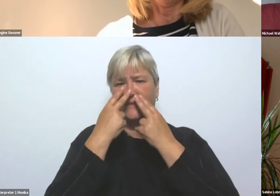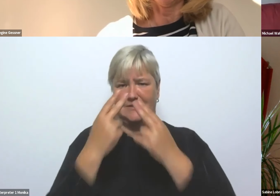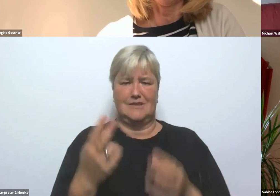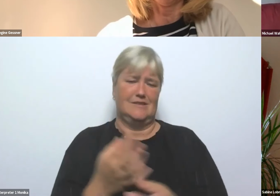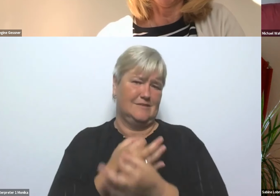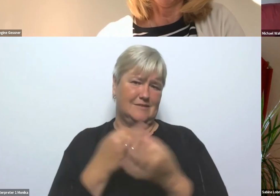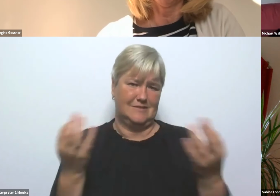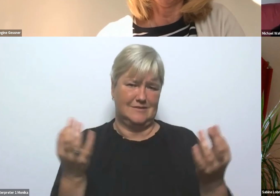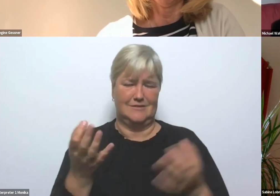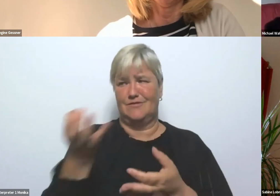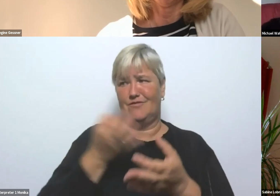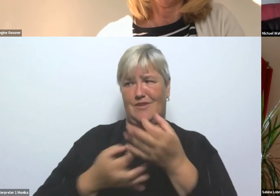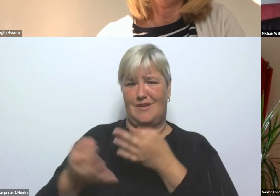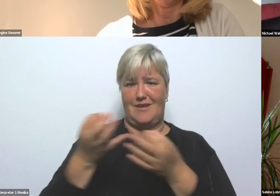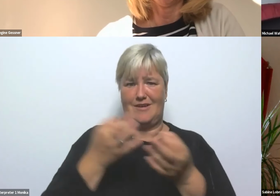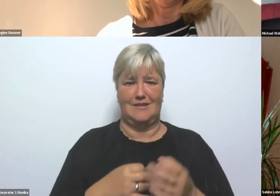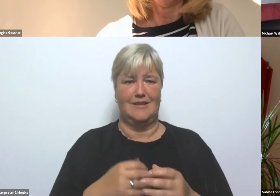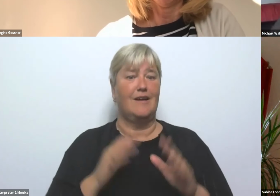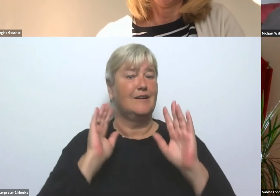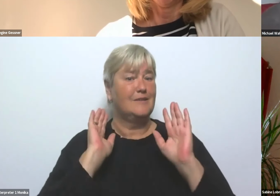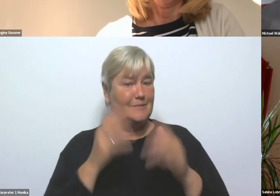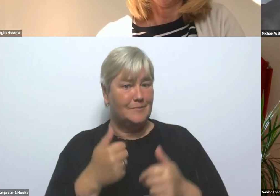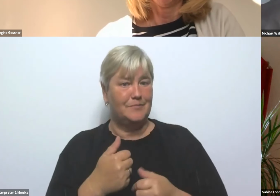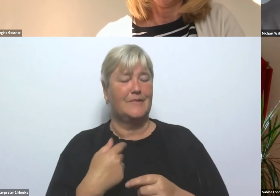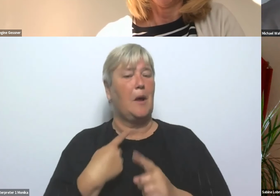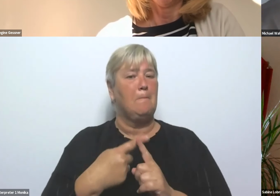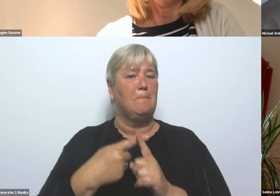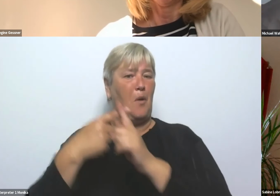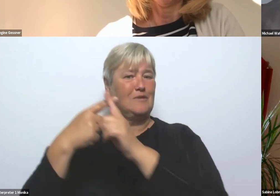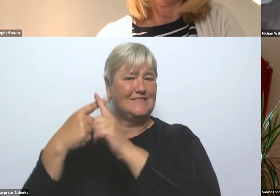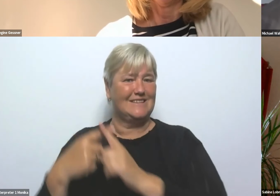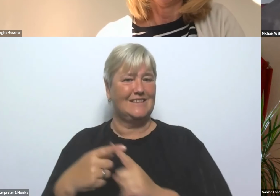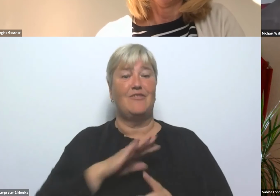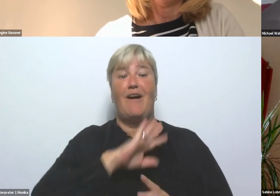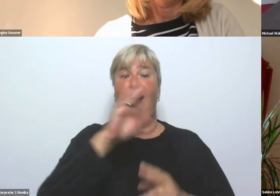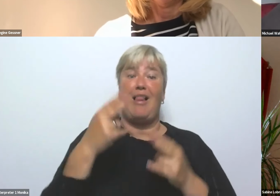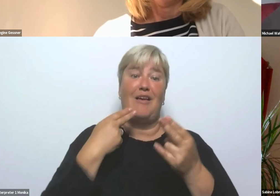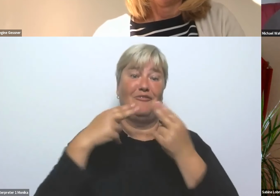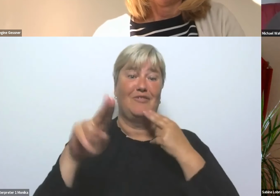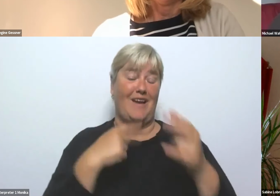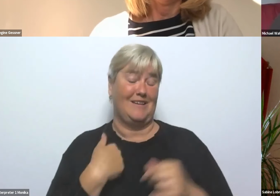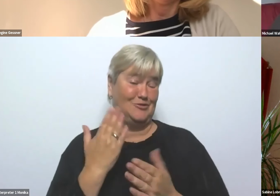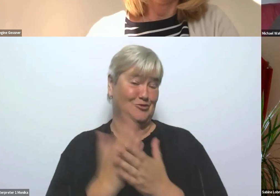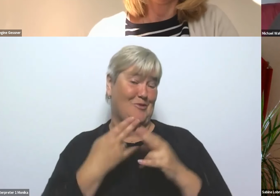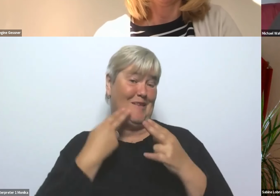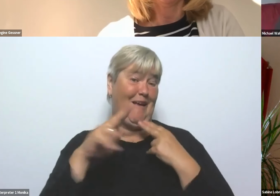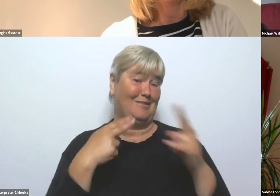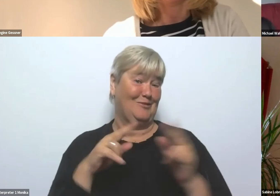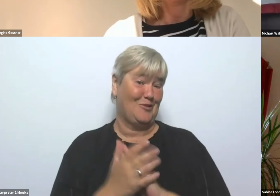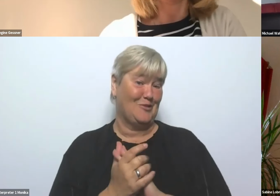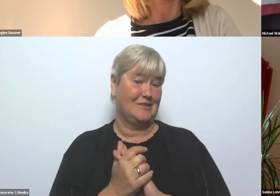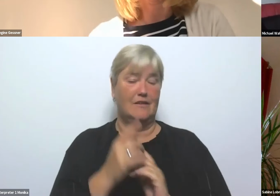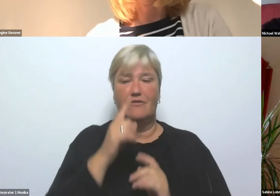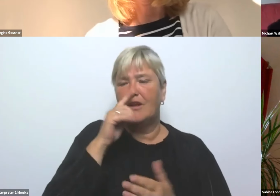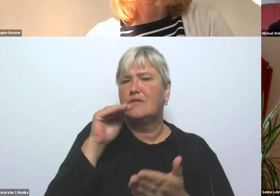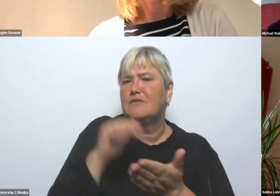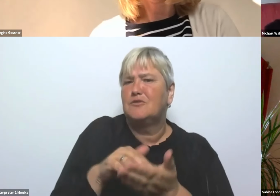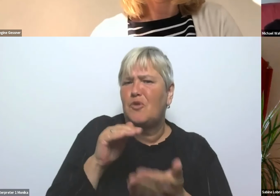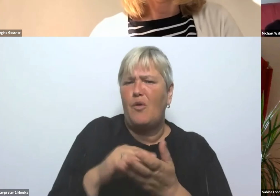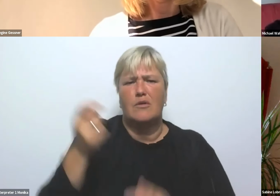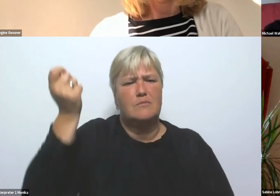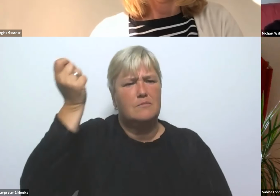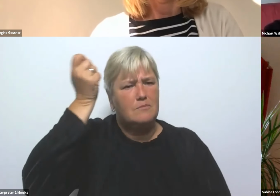keine Fragen mehr. Na schau, dann gehen wir einfach positiv davon aus, dass wir alle Fragen beantwortet haben. Wenn es aber noch welche gibt,